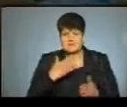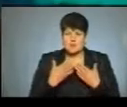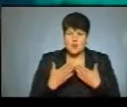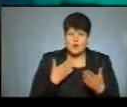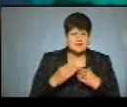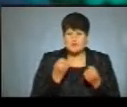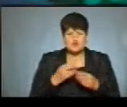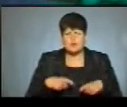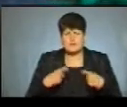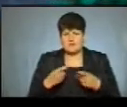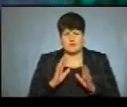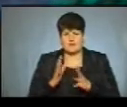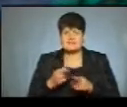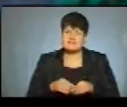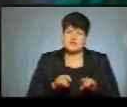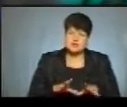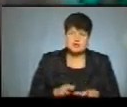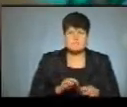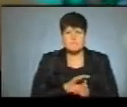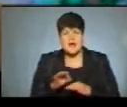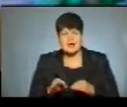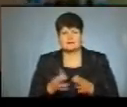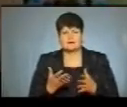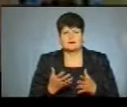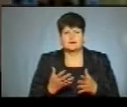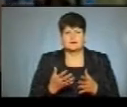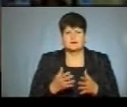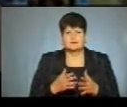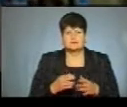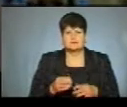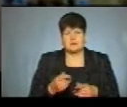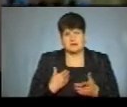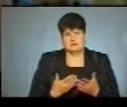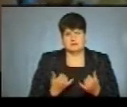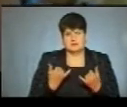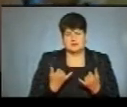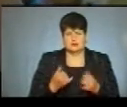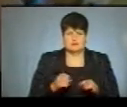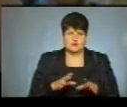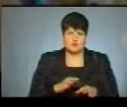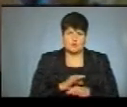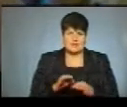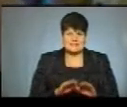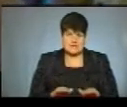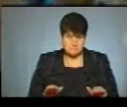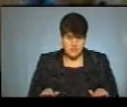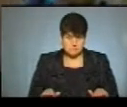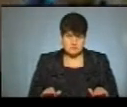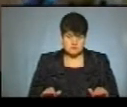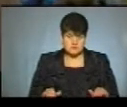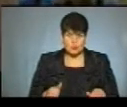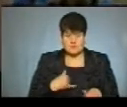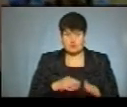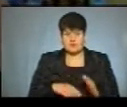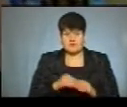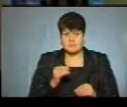бігати по лісу, це вирішування проблем, це менеджити проекти. І це найголовніше. Якщо б переді мною стояло завдання вирішити якийсь проект з дітьми, і в мене був вибір, то